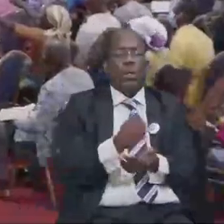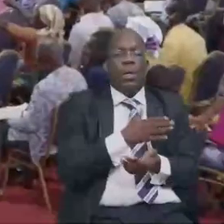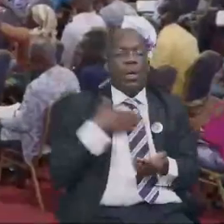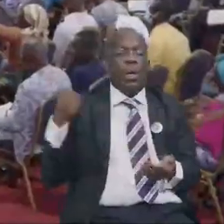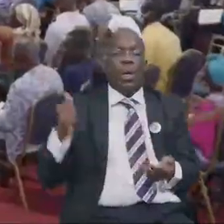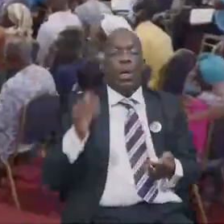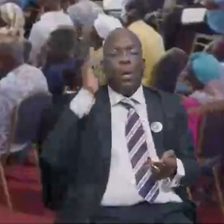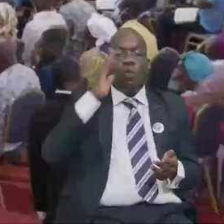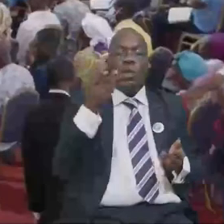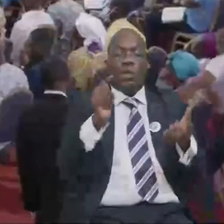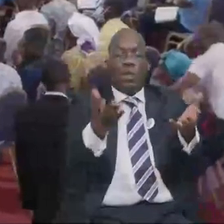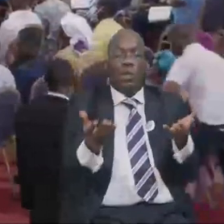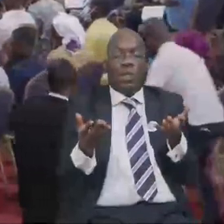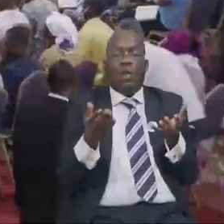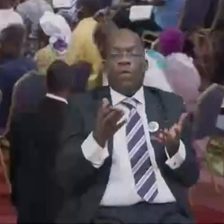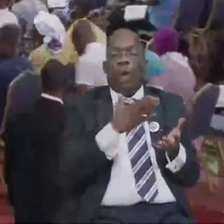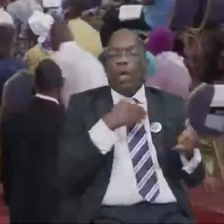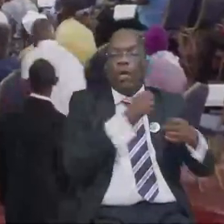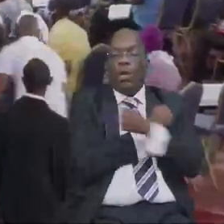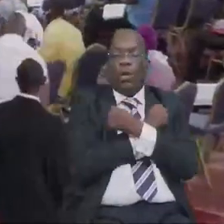et avec la motivation et la passion.